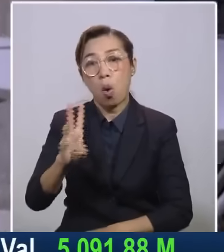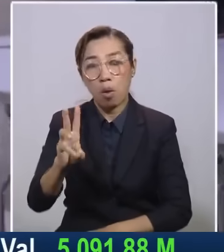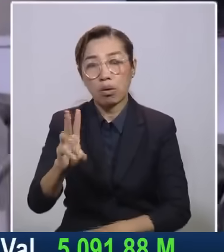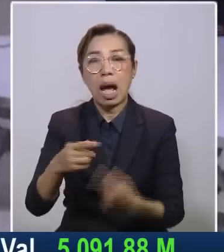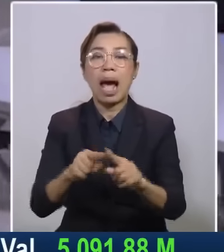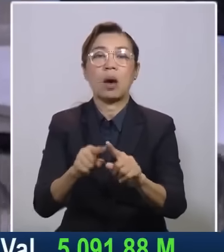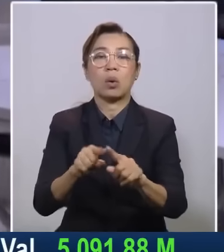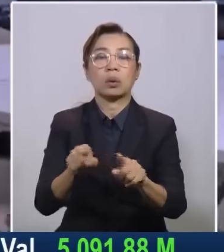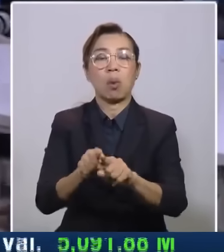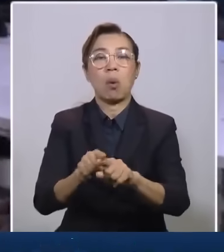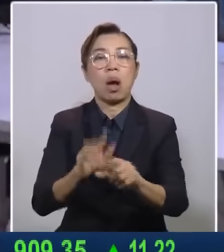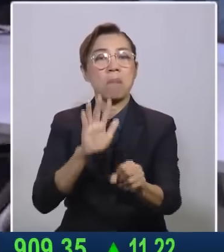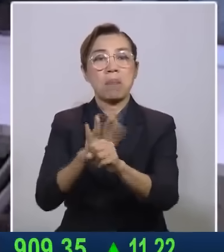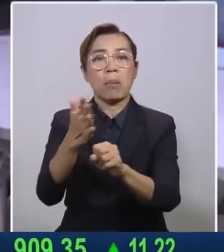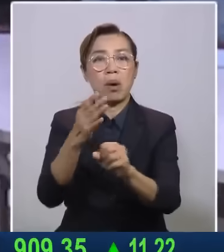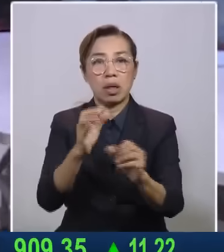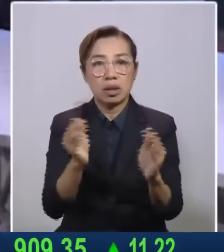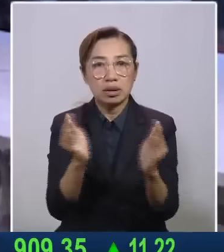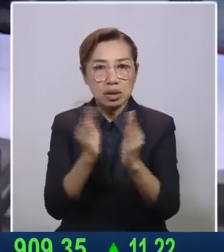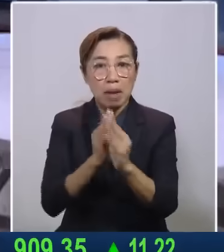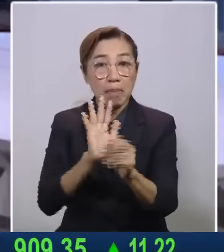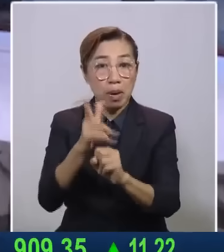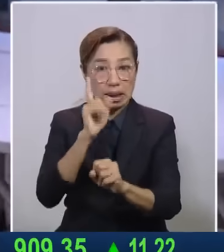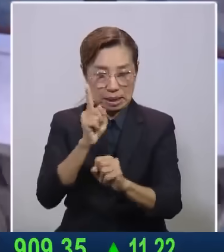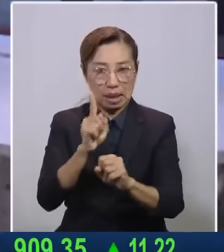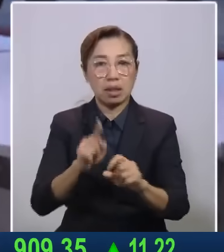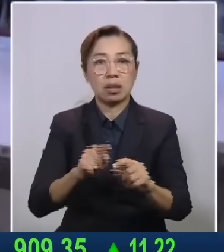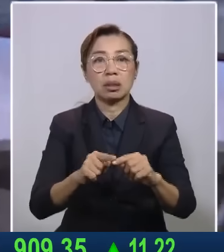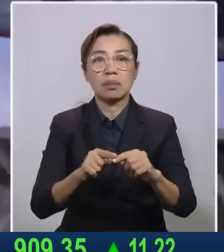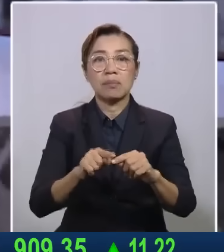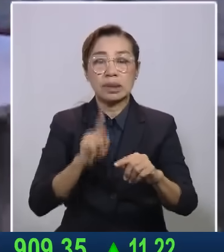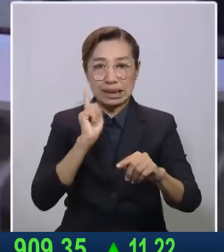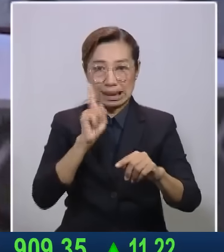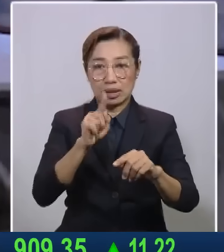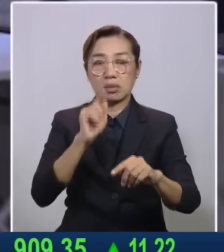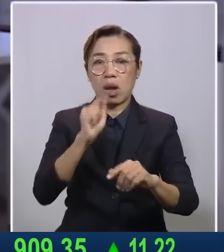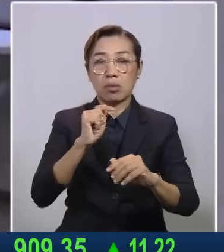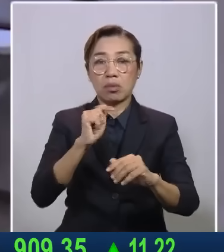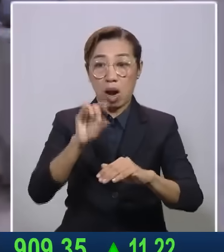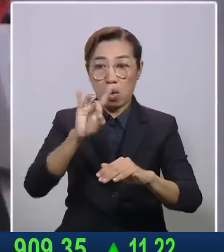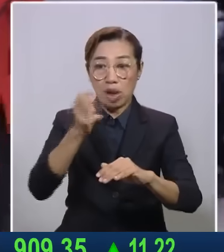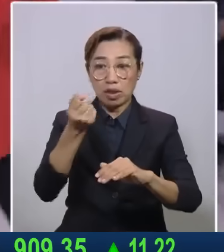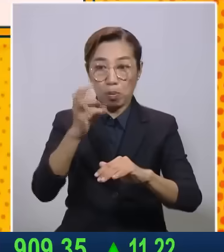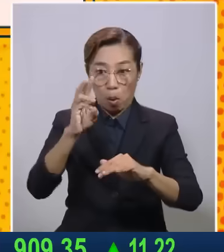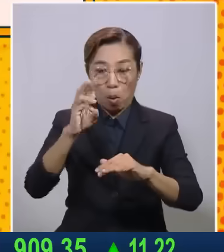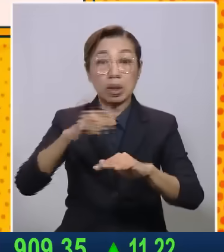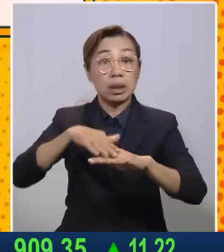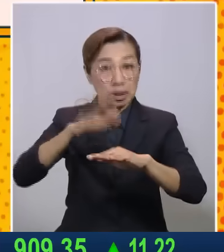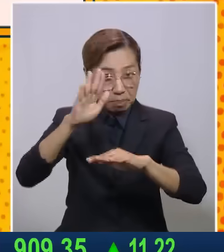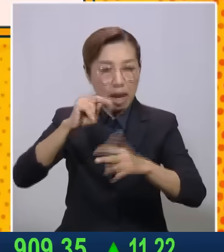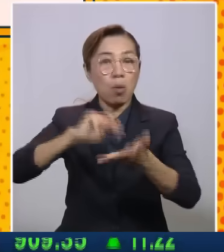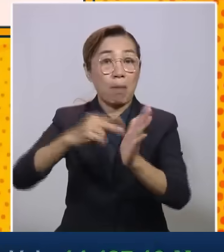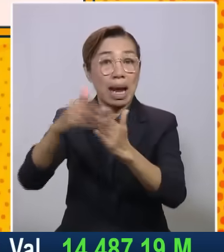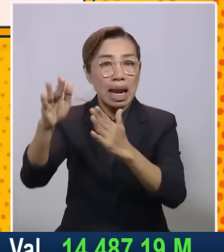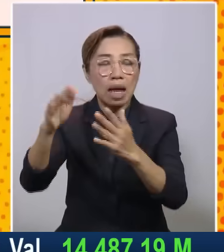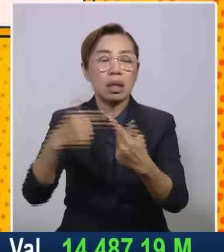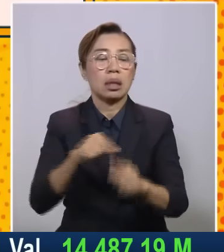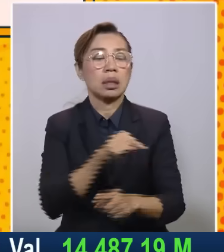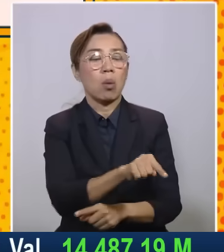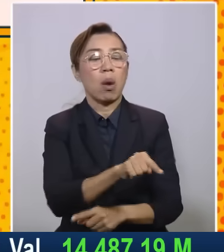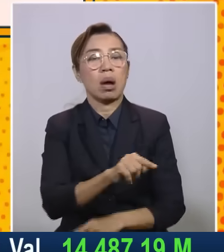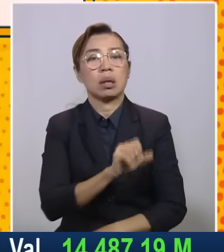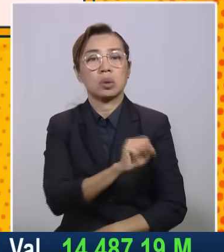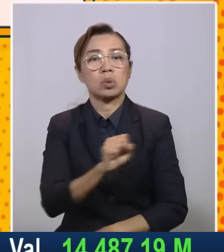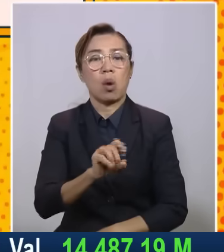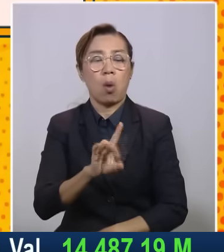เสียงเนี่ยไม่ถึง3ใน 4ก็คือ 116เสียงขาดไป 10เสียงของจำนวนกกรรมการบริหารพรรคและสสที่มีอยู่